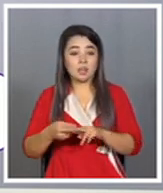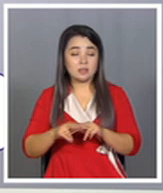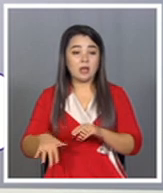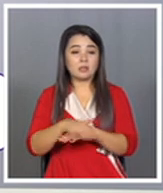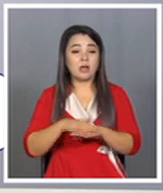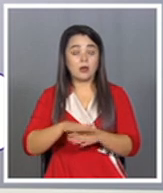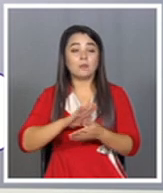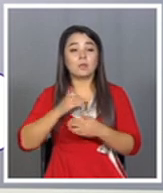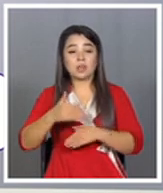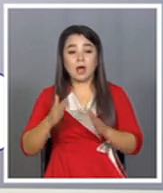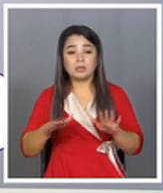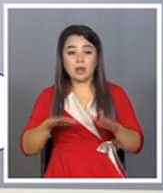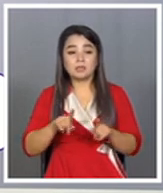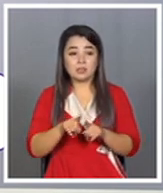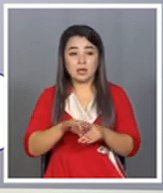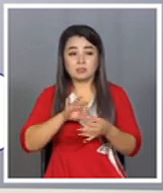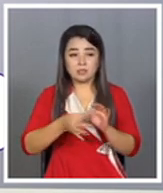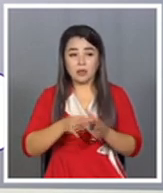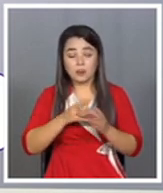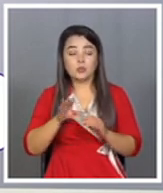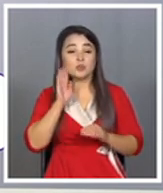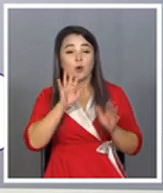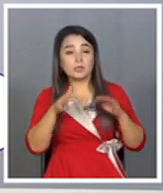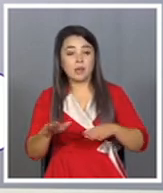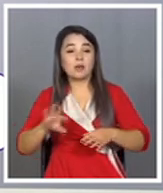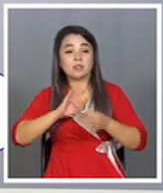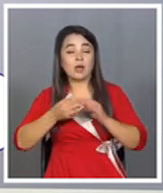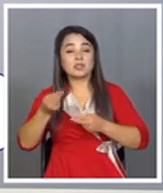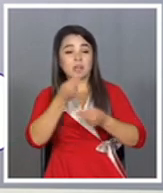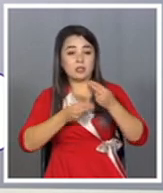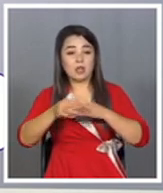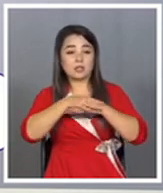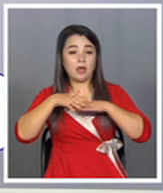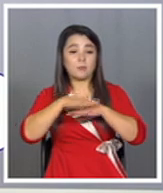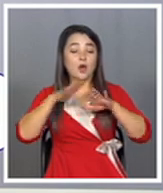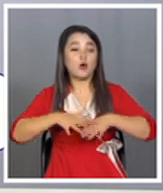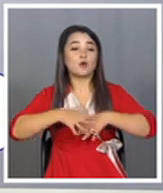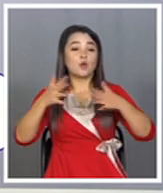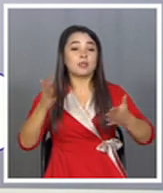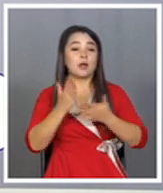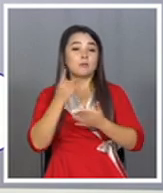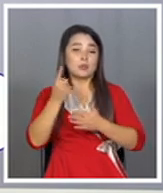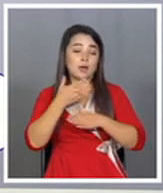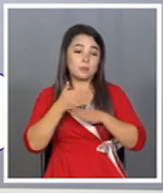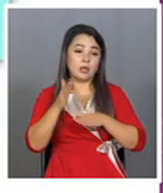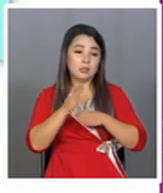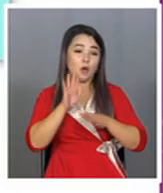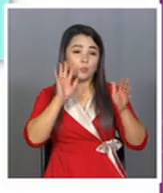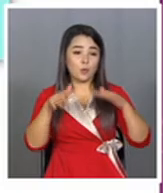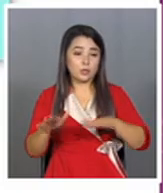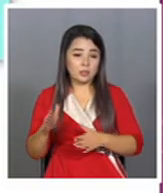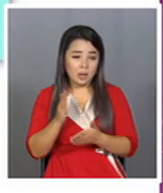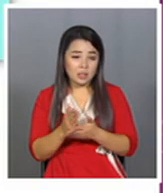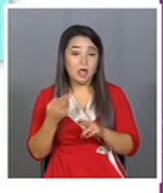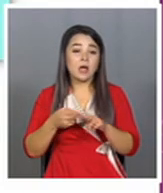деген сұрақ келетін болса, онда сіздер тынық мұхит тақтасын белгілесіздер, ол ең үлкен бір ғана мұхитта жатқан тақта,